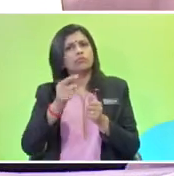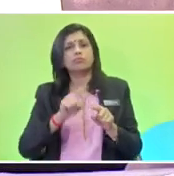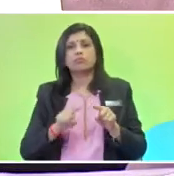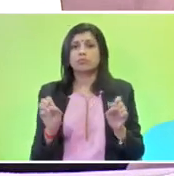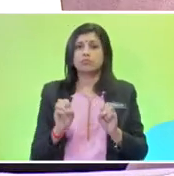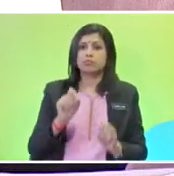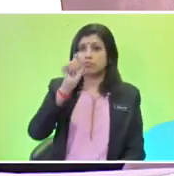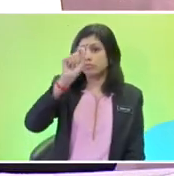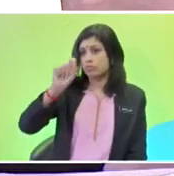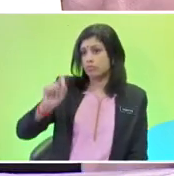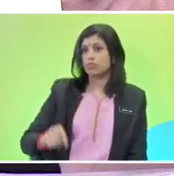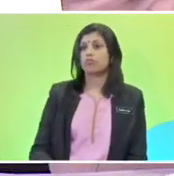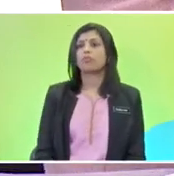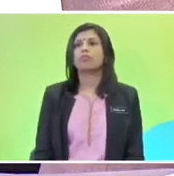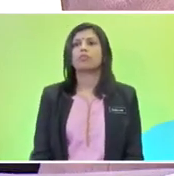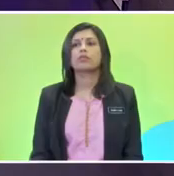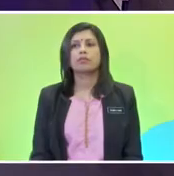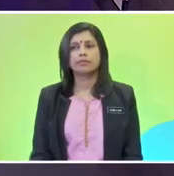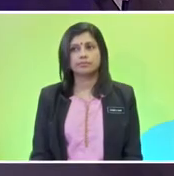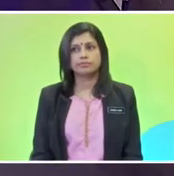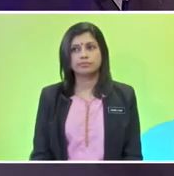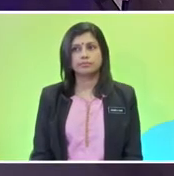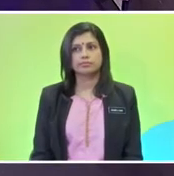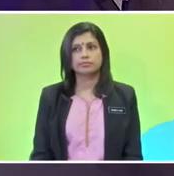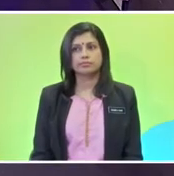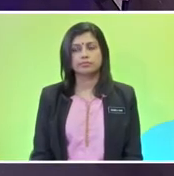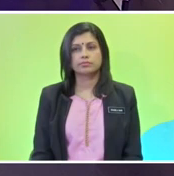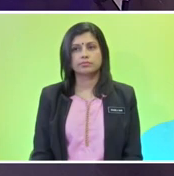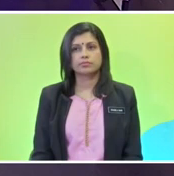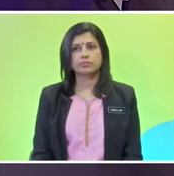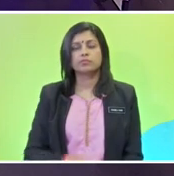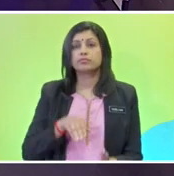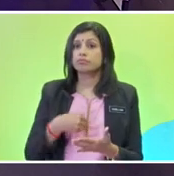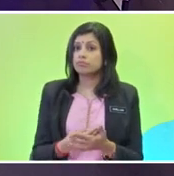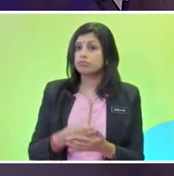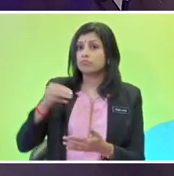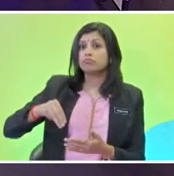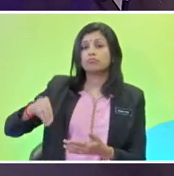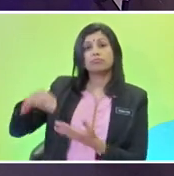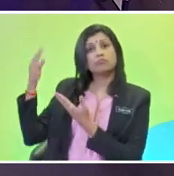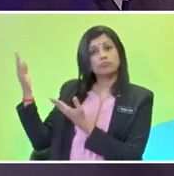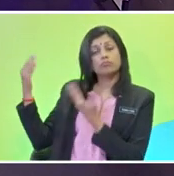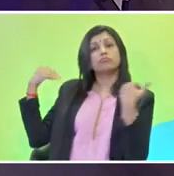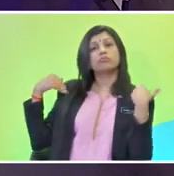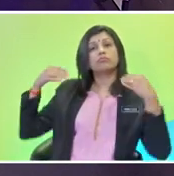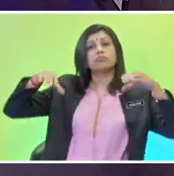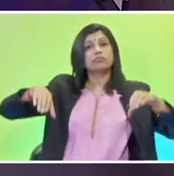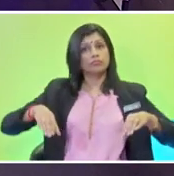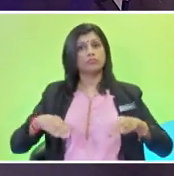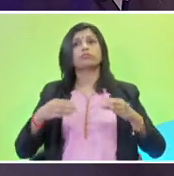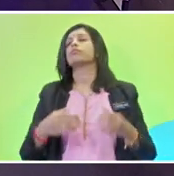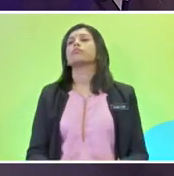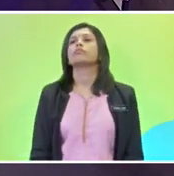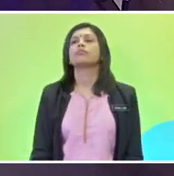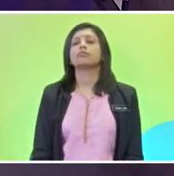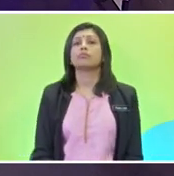Tengok adik-adik kita ni kan dalam Google Meet semuanya buat macam apa cikgu cakap tadi. Cemerlang. Dan dapat